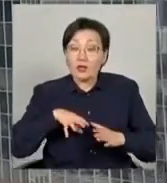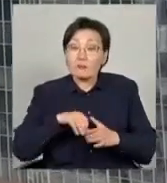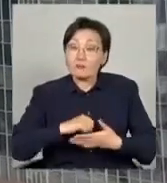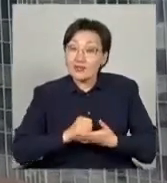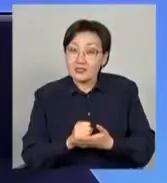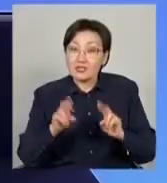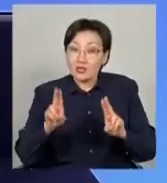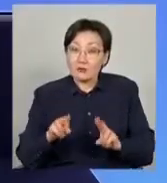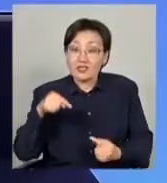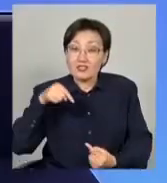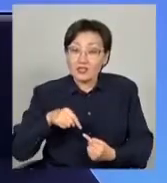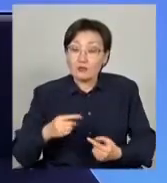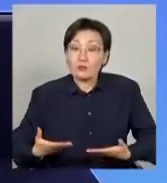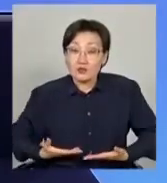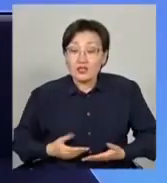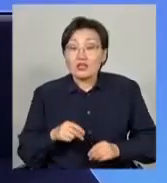сай өмір сүруде. Алматыда